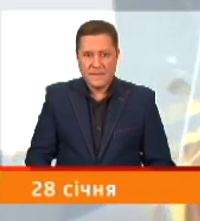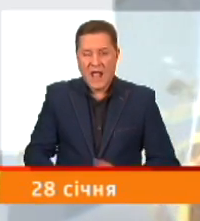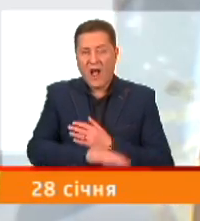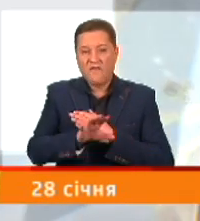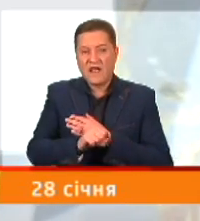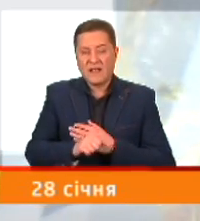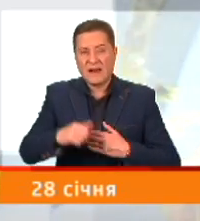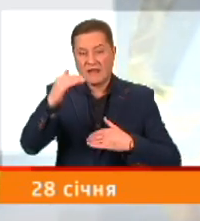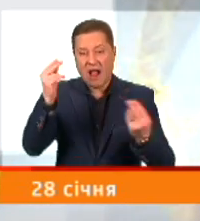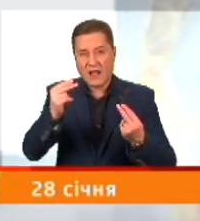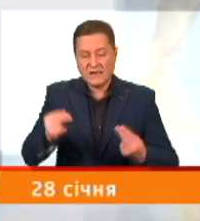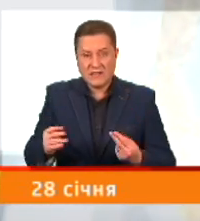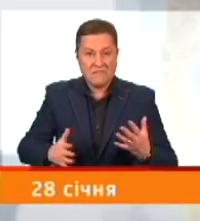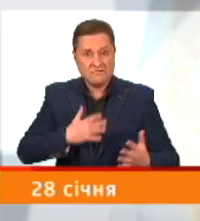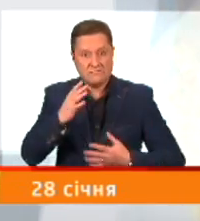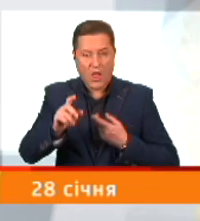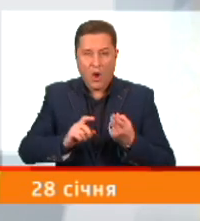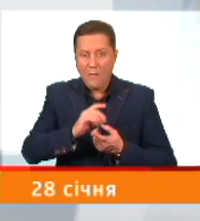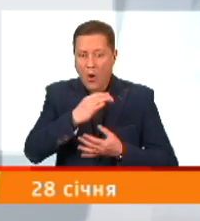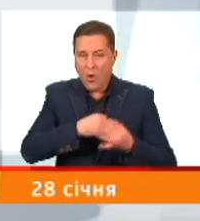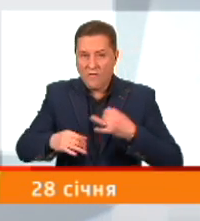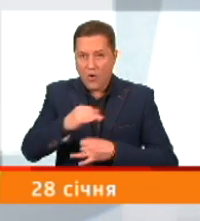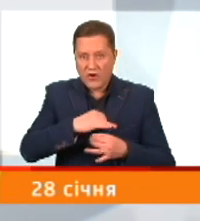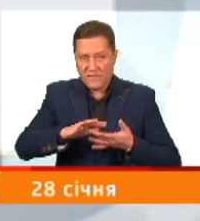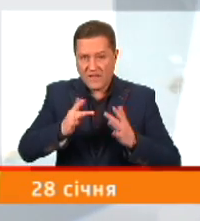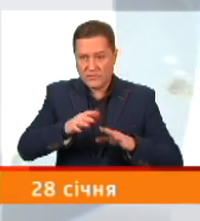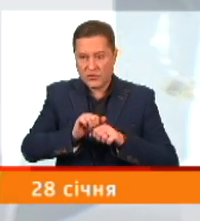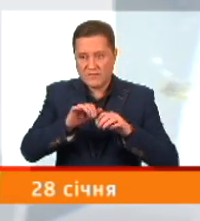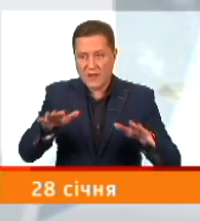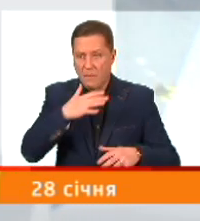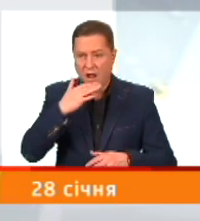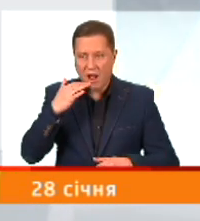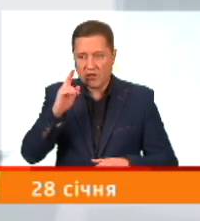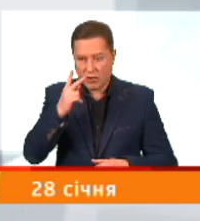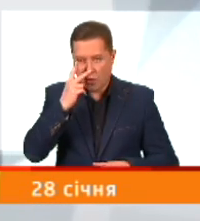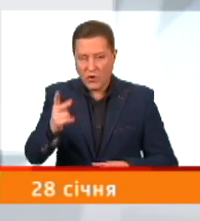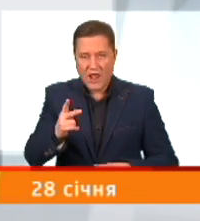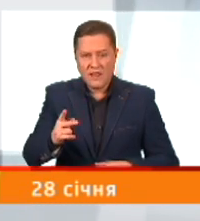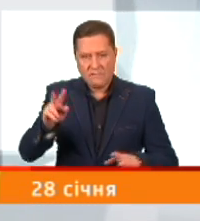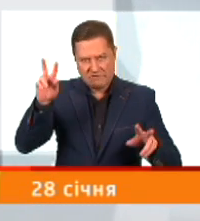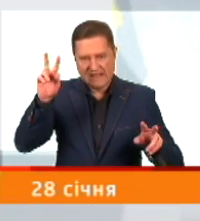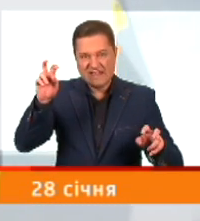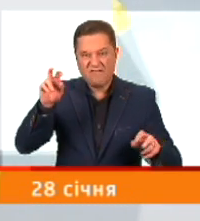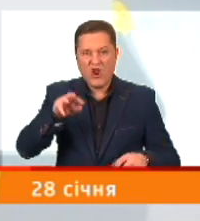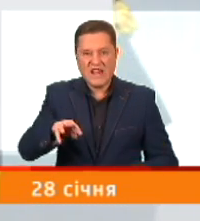Викрадення картини викликало жваве обговорення в соцмережах. Багато хто угледів у цьому певний